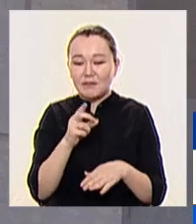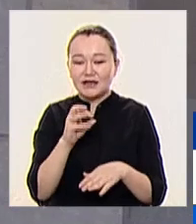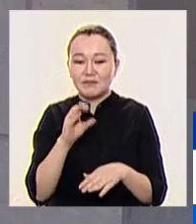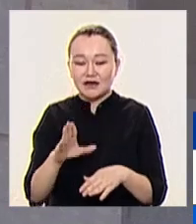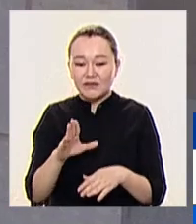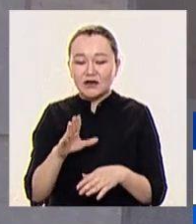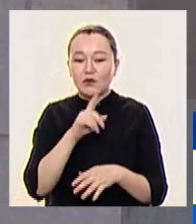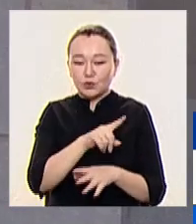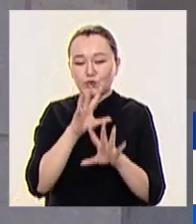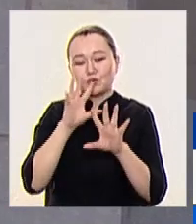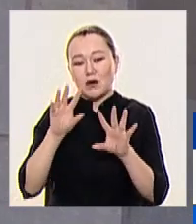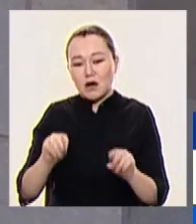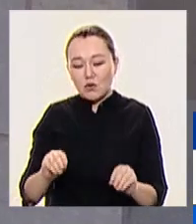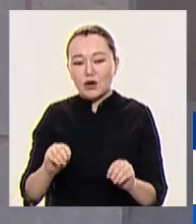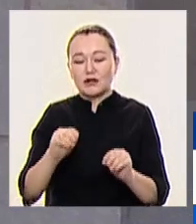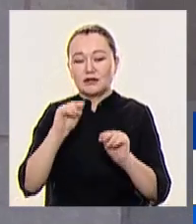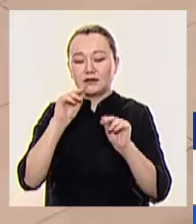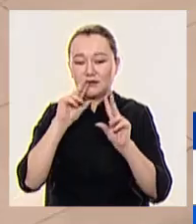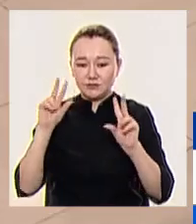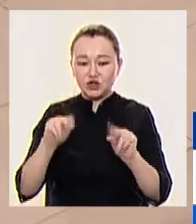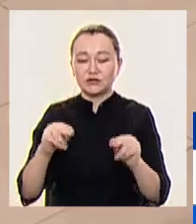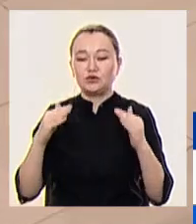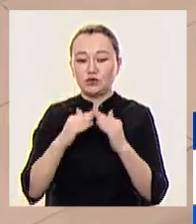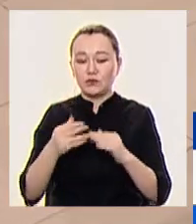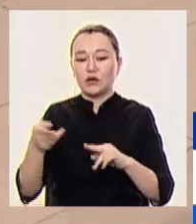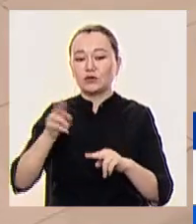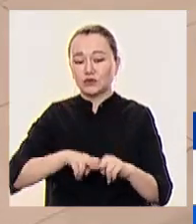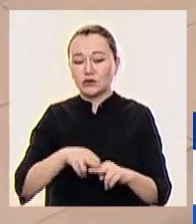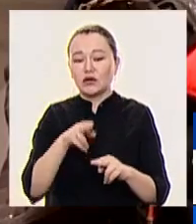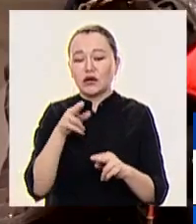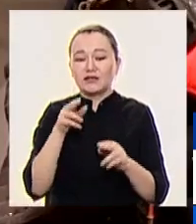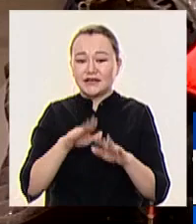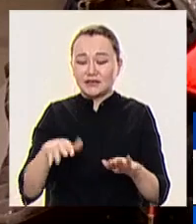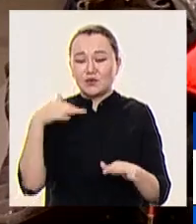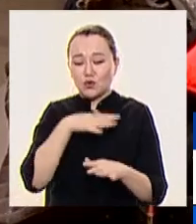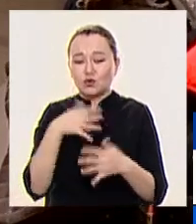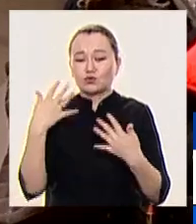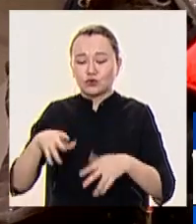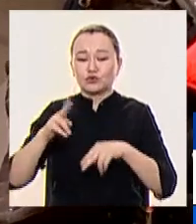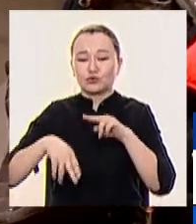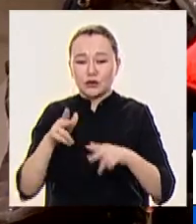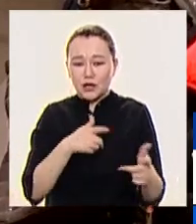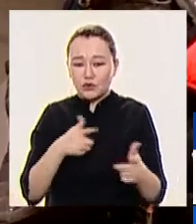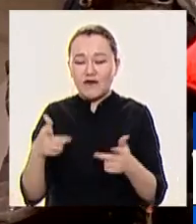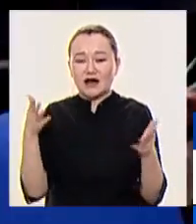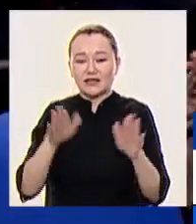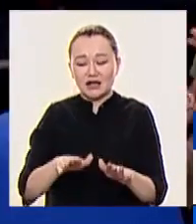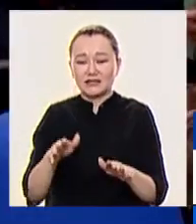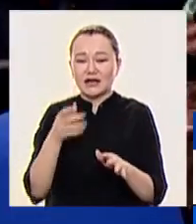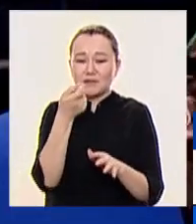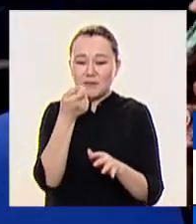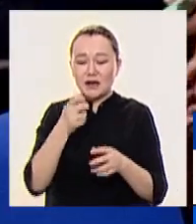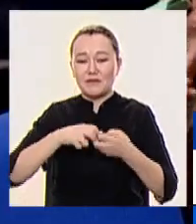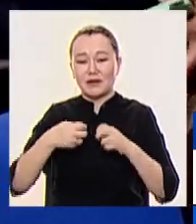Белизбеков. Он успокоил их, заверив, что дом, в который въедут многодетные семьи, уже построили, осталось устранить